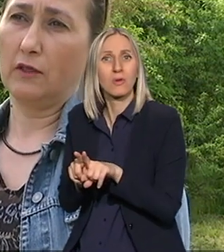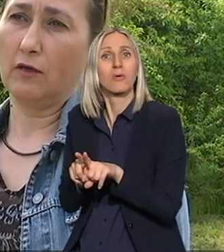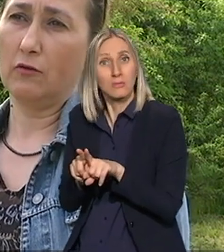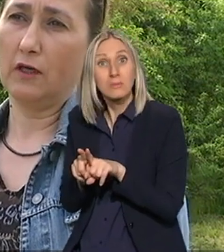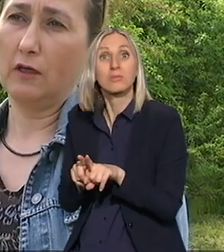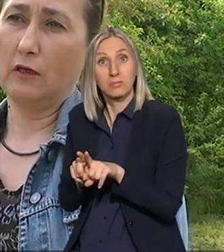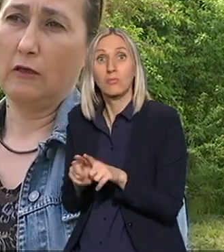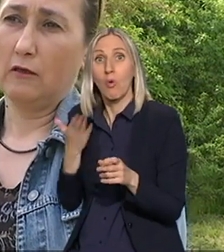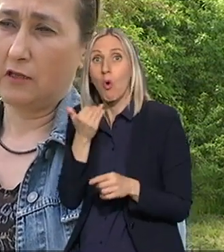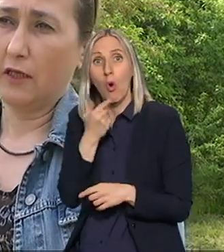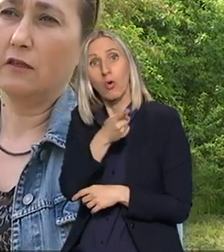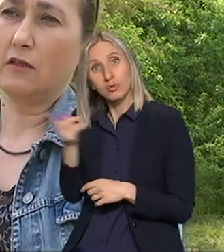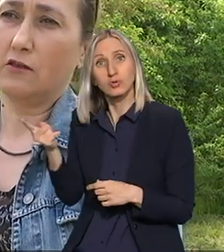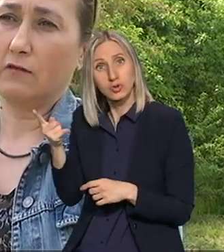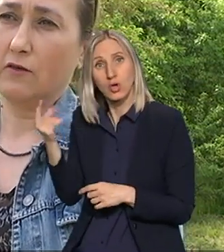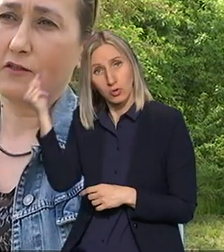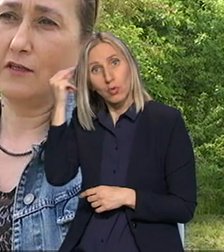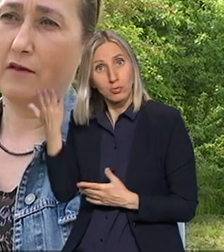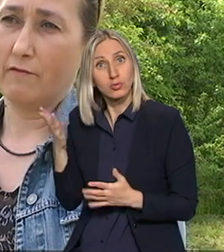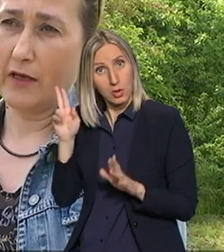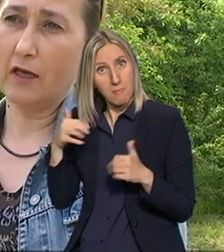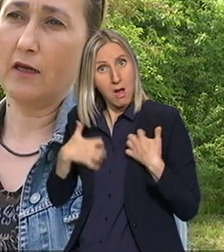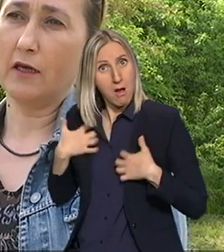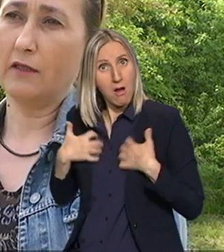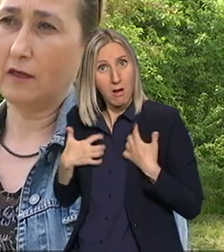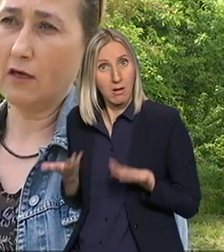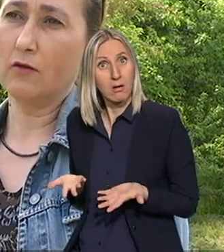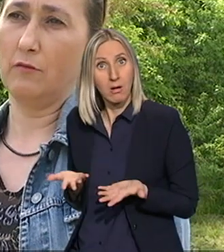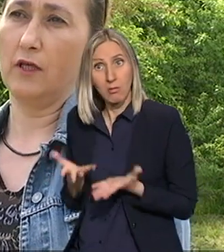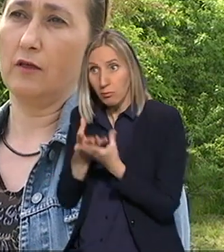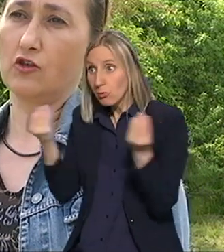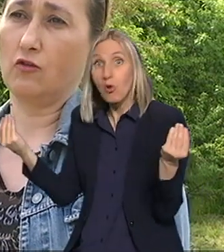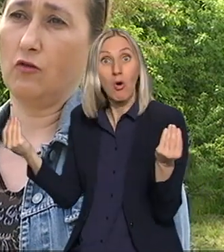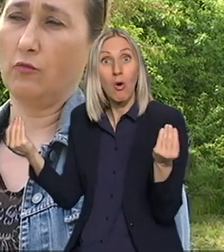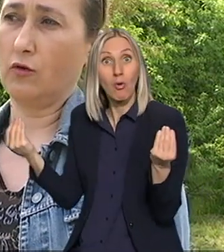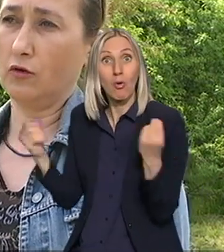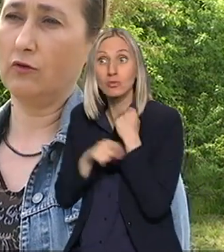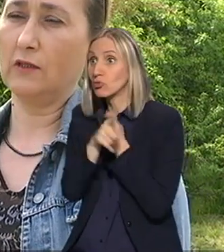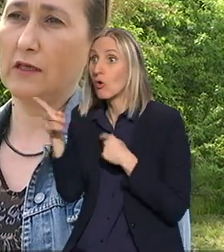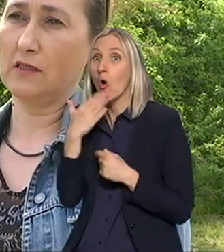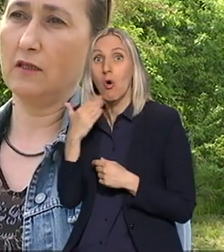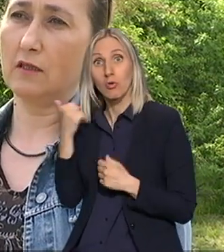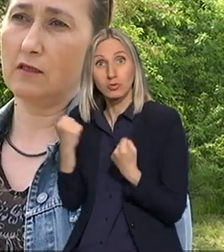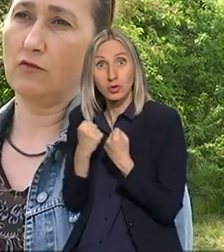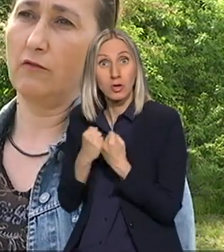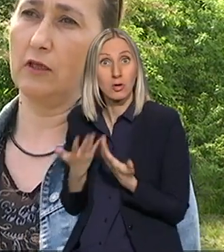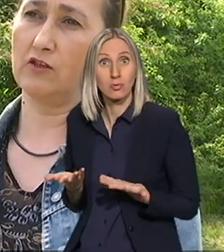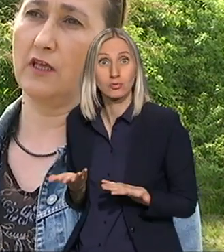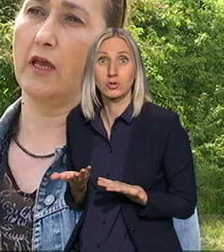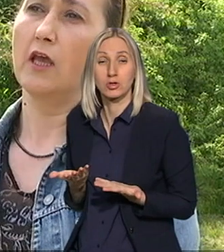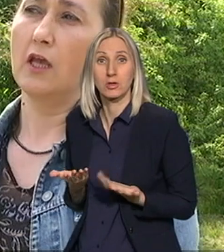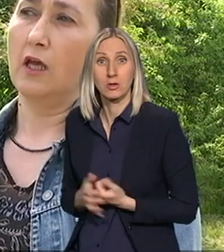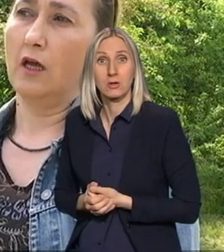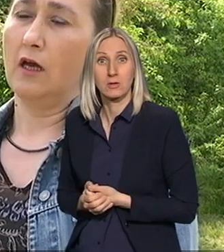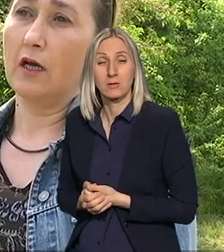aktuelno. Tako da zainteresovanost je velika i drago nam je što pogotovo ta zainteresovanost